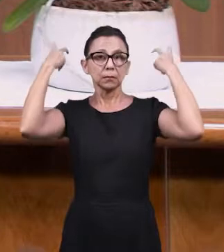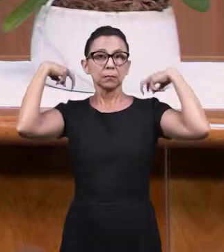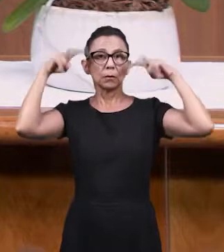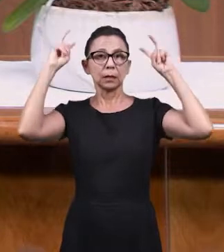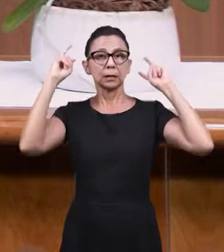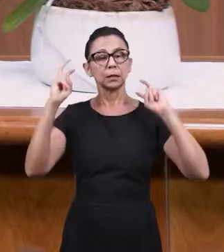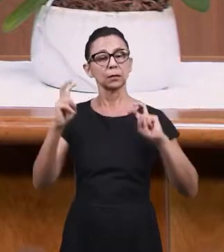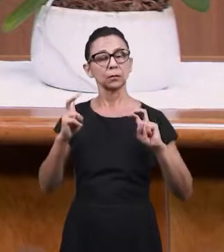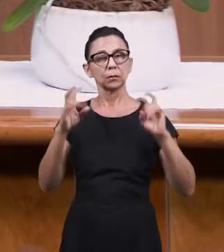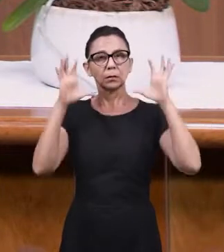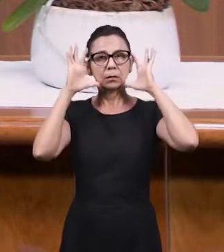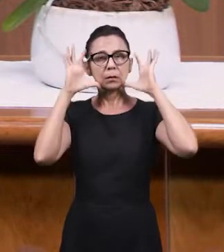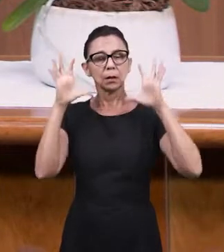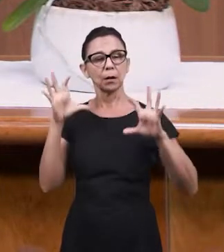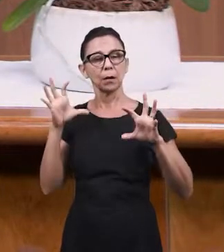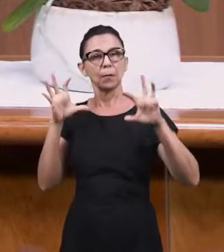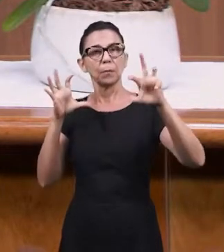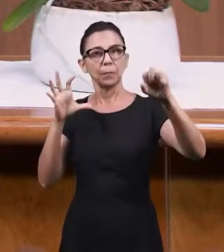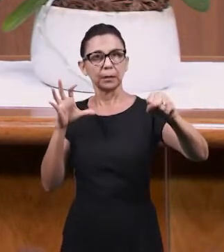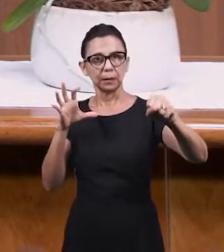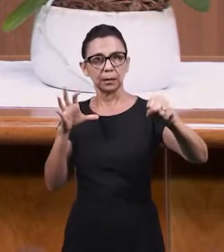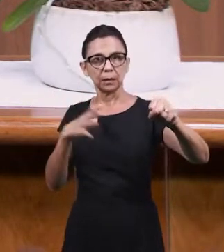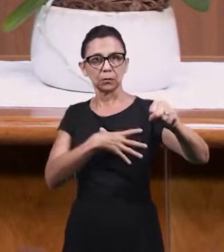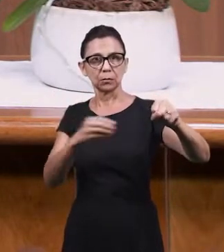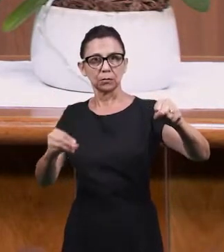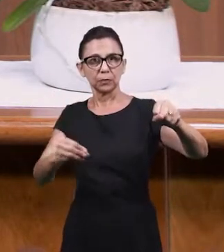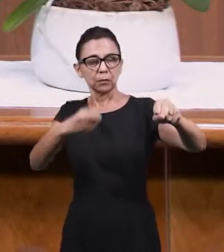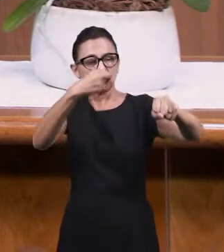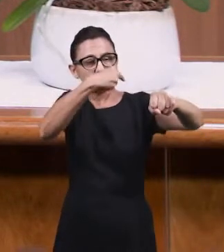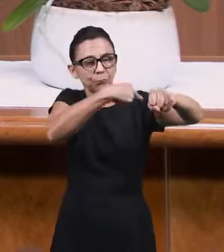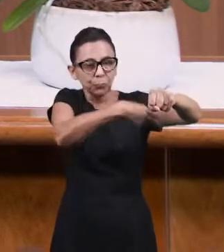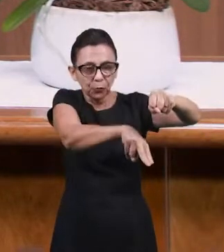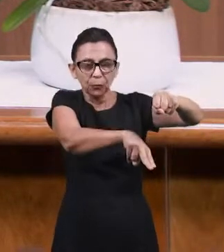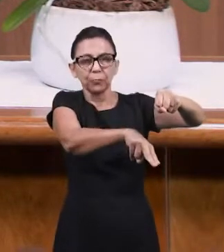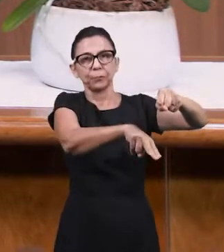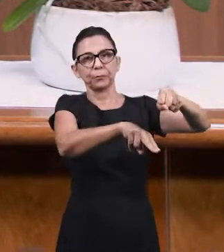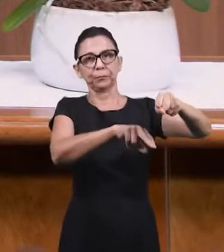sur la tête du bélier.